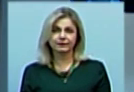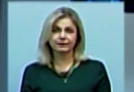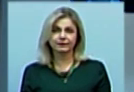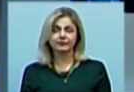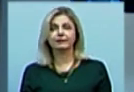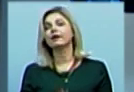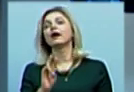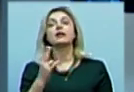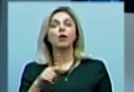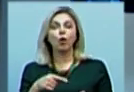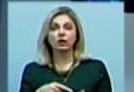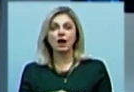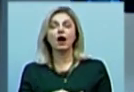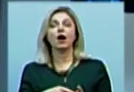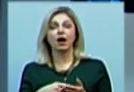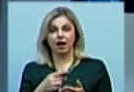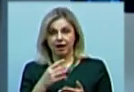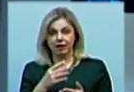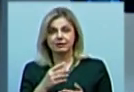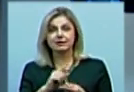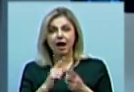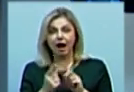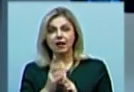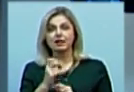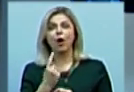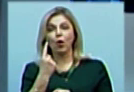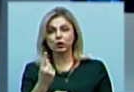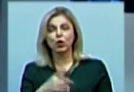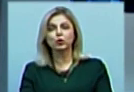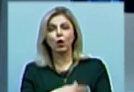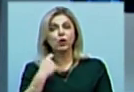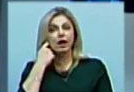У Миколаєві стало на одну довгожительку більше. Сьогодні свою